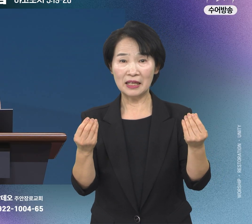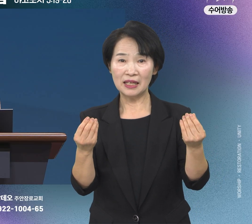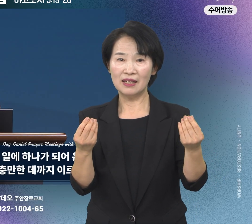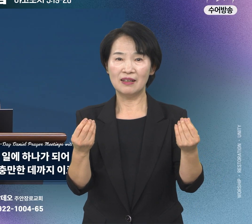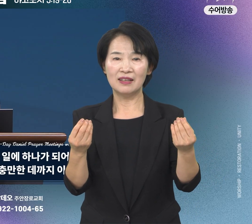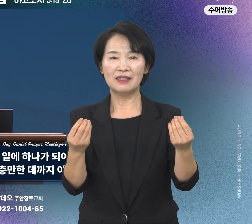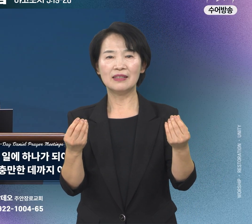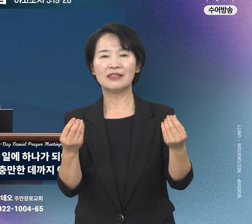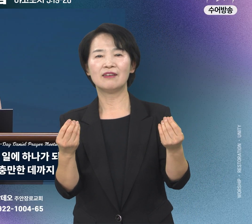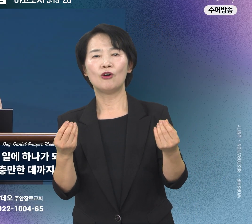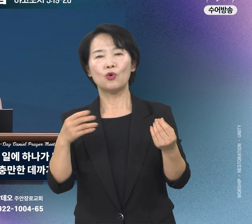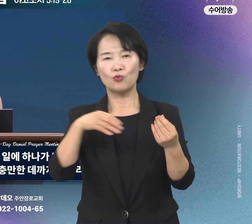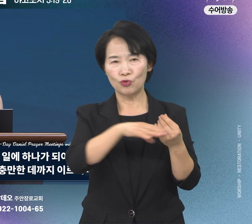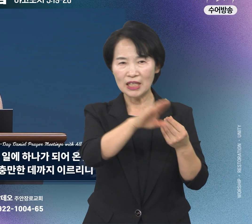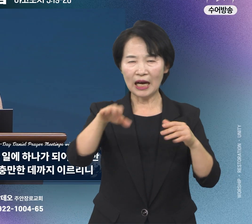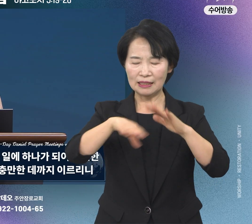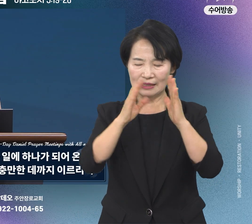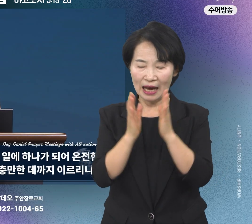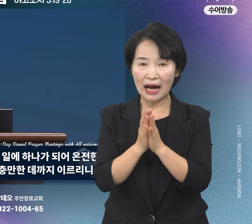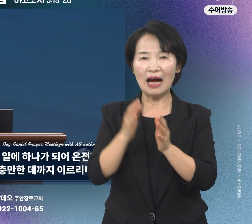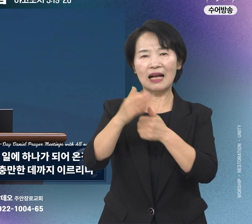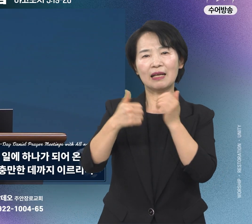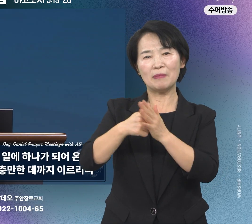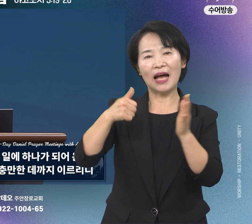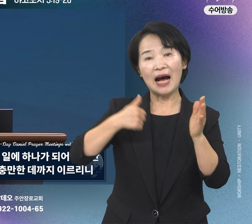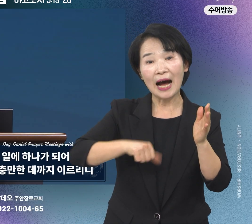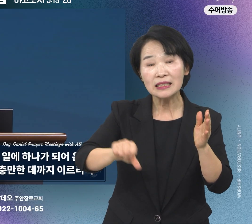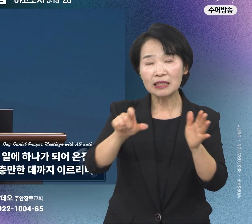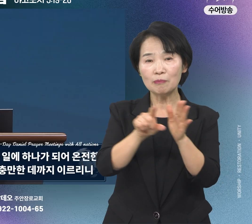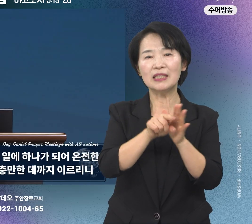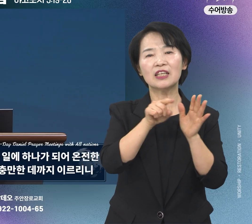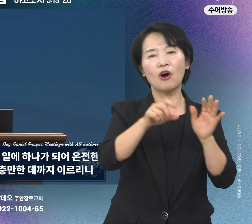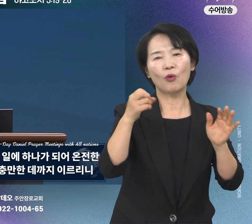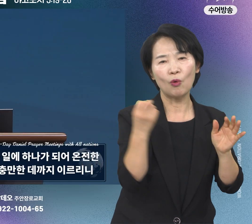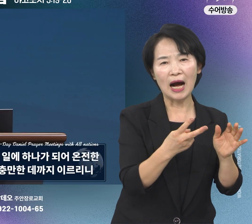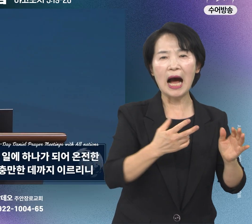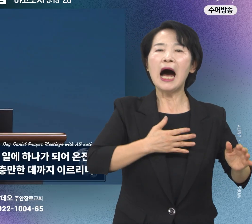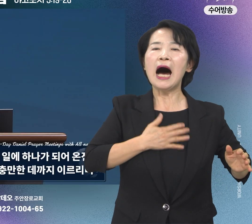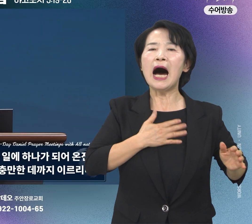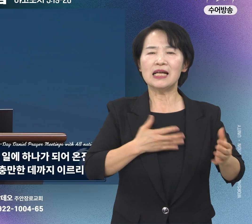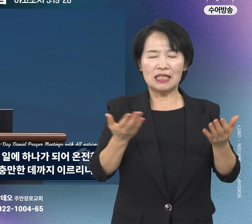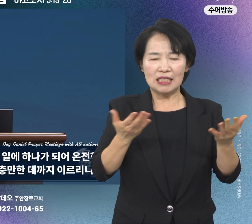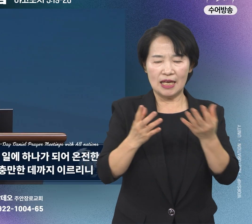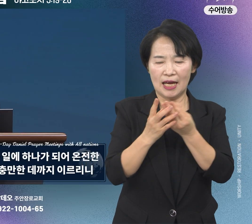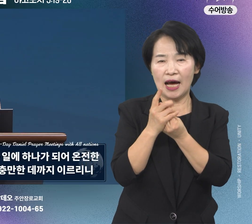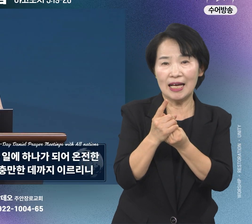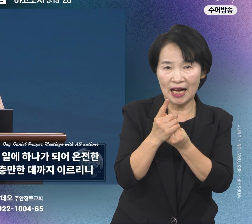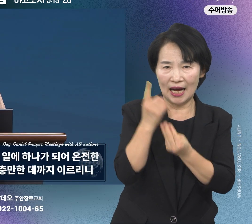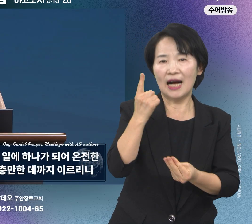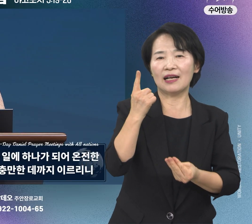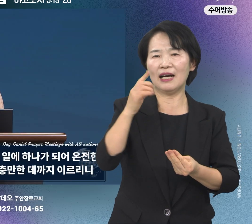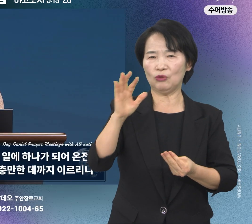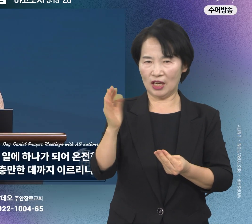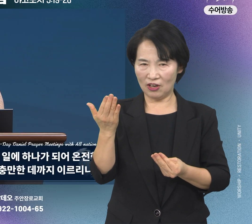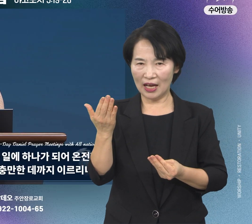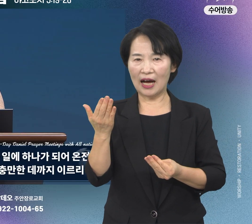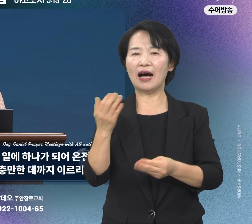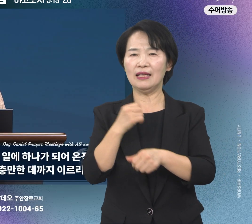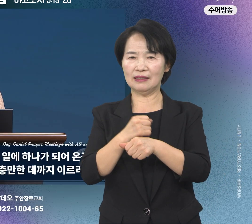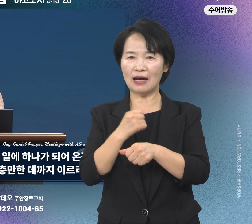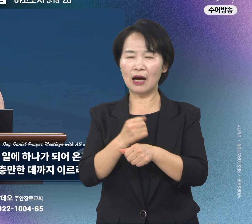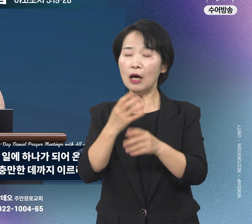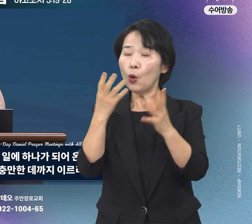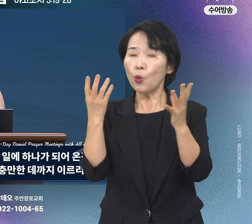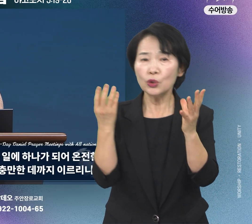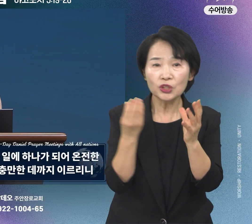13절에는 이렇게 기록되어 있어요. 우리가 다 하나님의 아들을 믿는 것과 아는 일이 하나가 되어야 하는데, 그래서 하나가